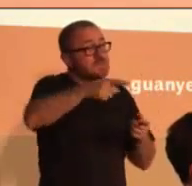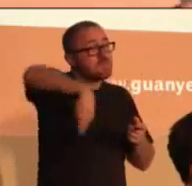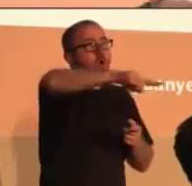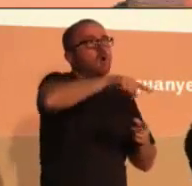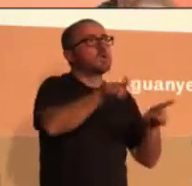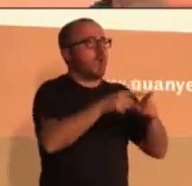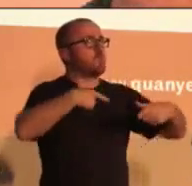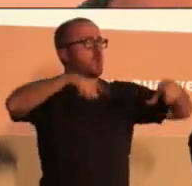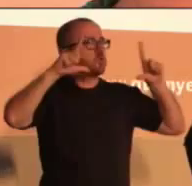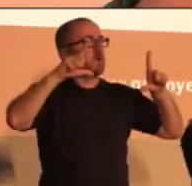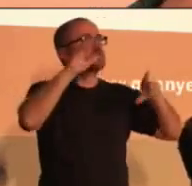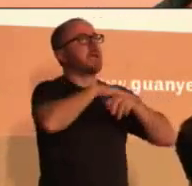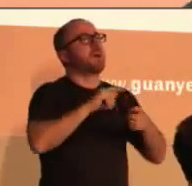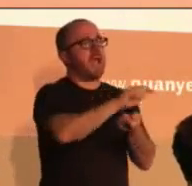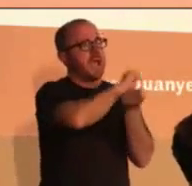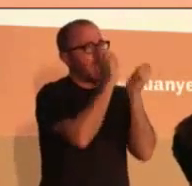podrem guanyar.